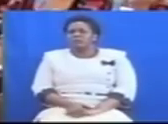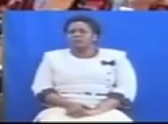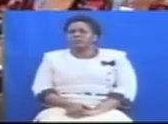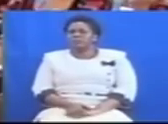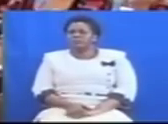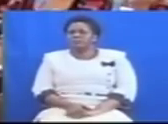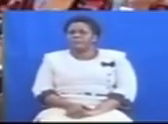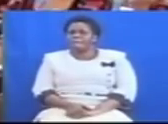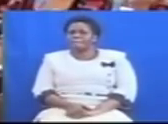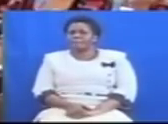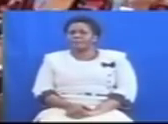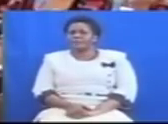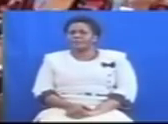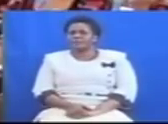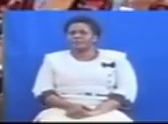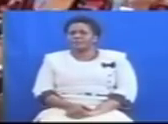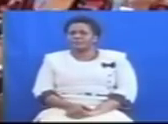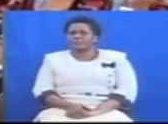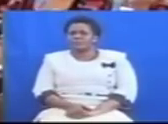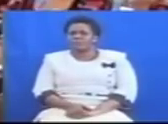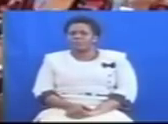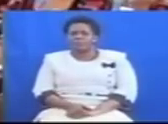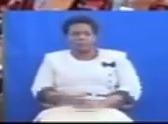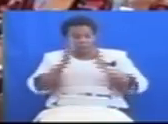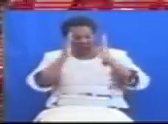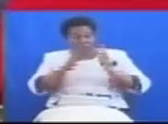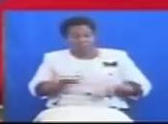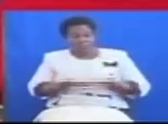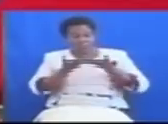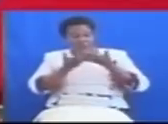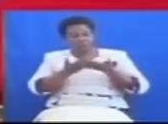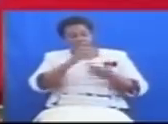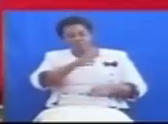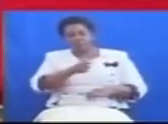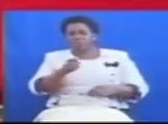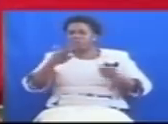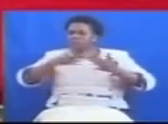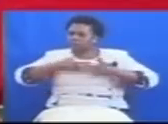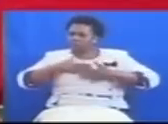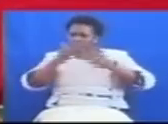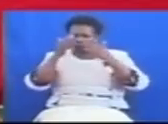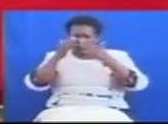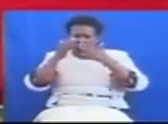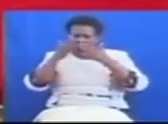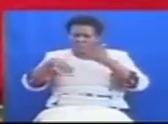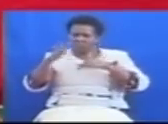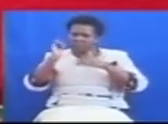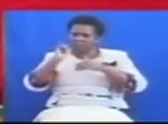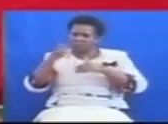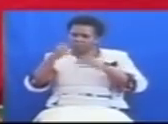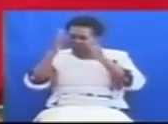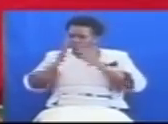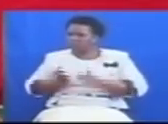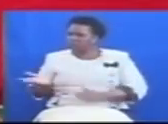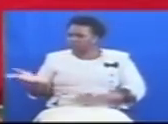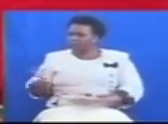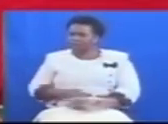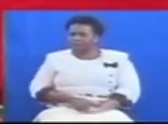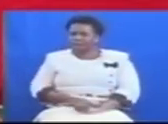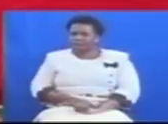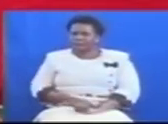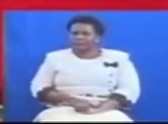Mheshimiwa Naibu Spika, nakushukuru. Mheshimiwa Naibu Spika, naomba nijibu swali la Mheshimiwa Abdalla Blembo kama ifuatavyo. Kuhusu